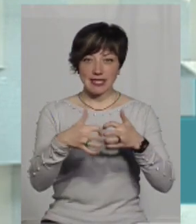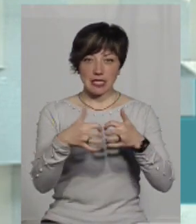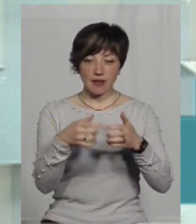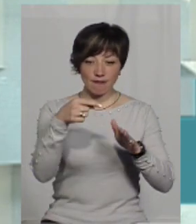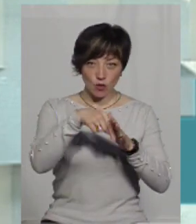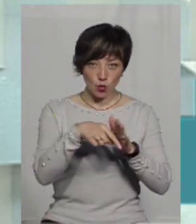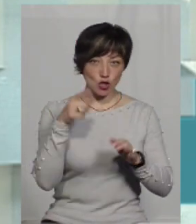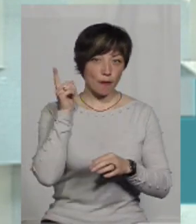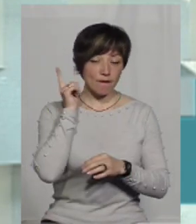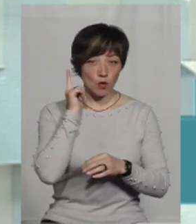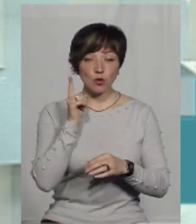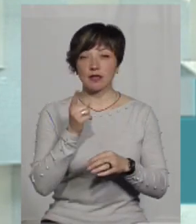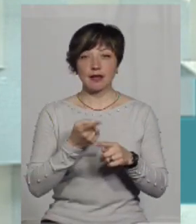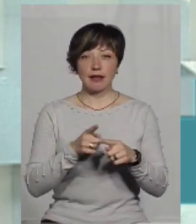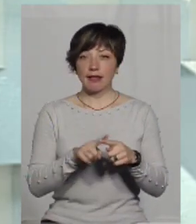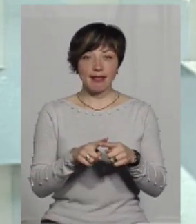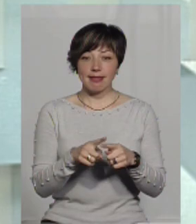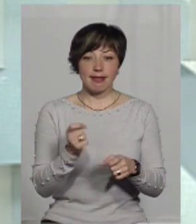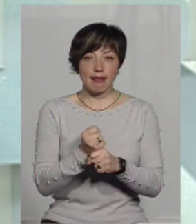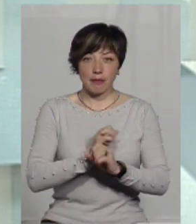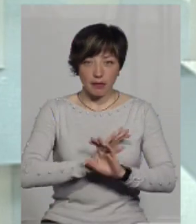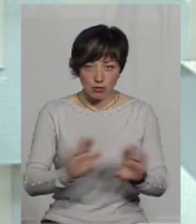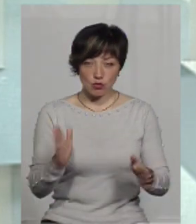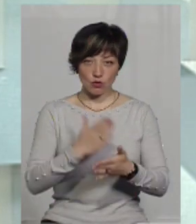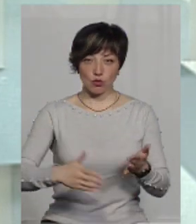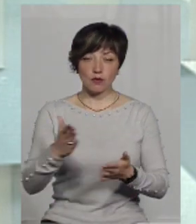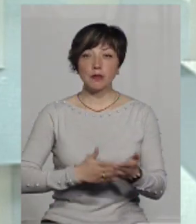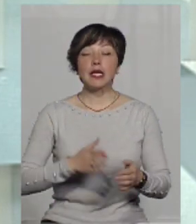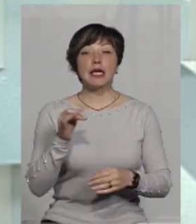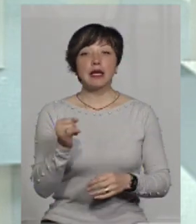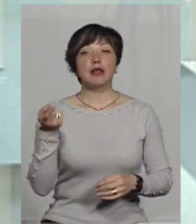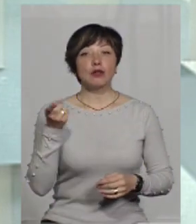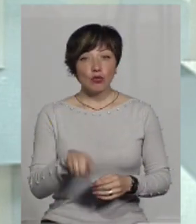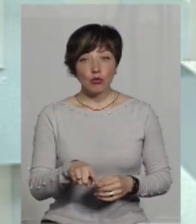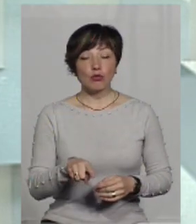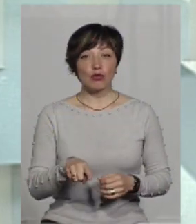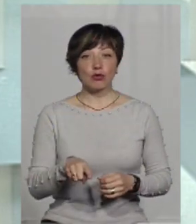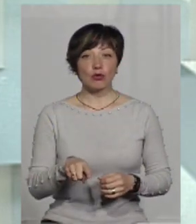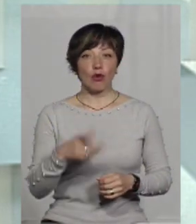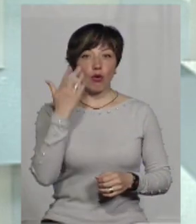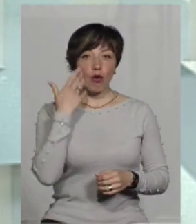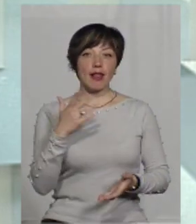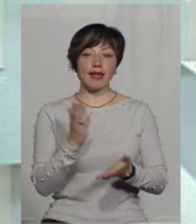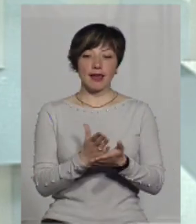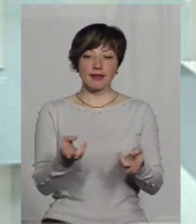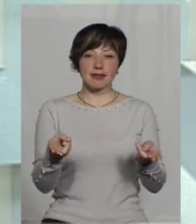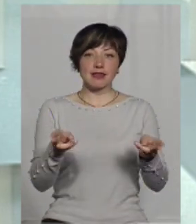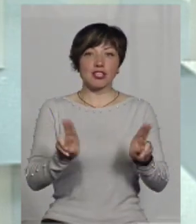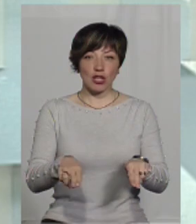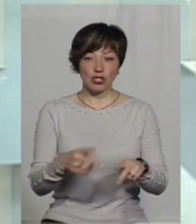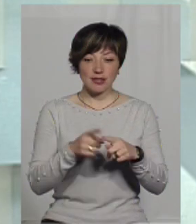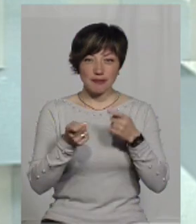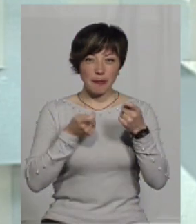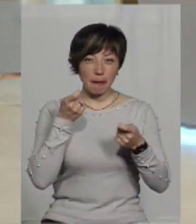в внутрішньому вусі, вони не діють взагалі. І тому, коли є залишки цих